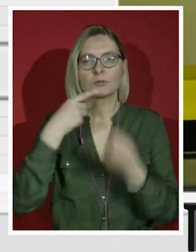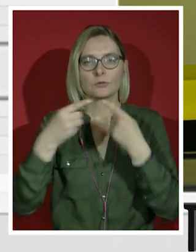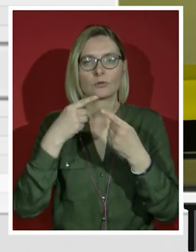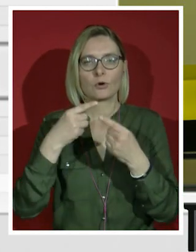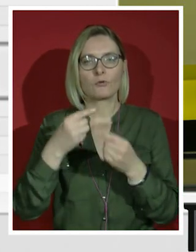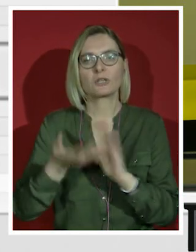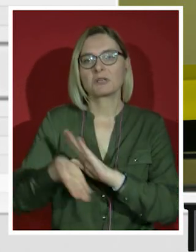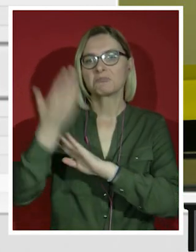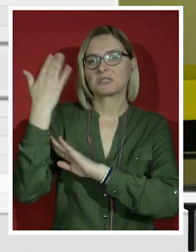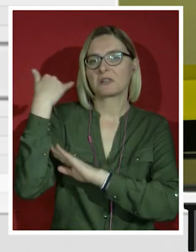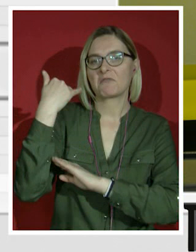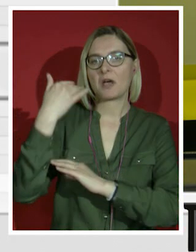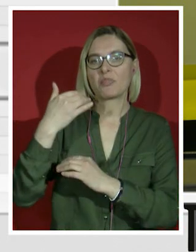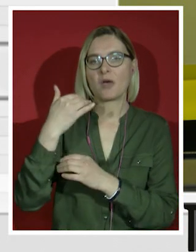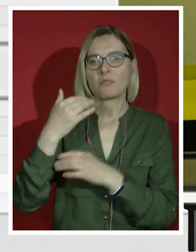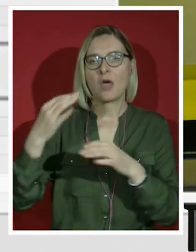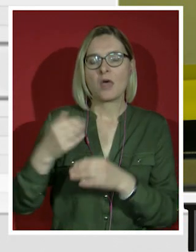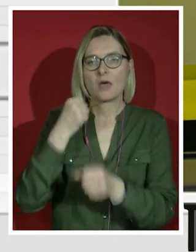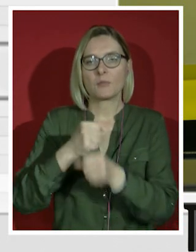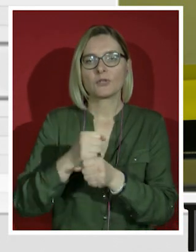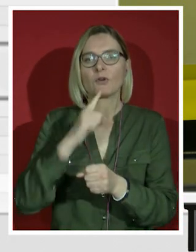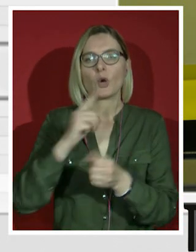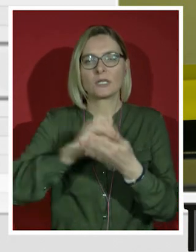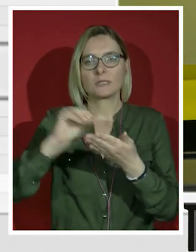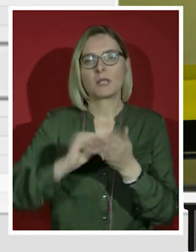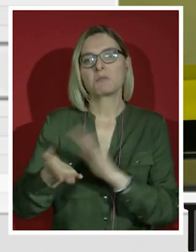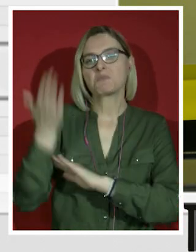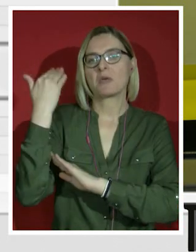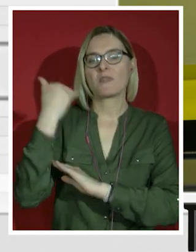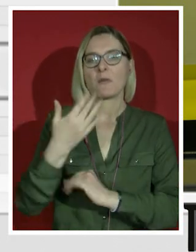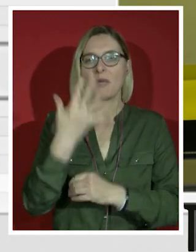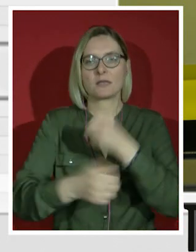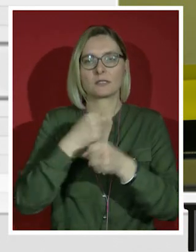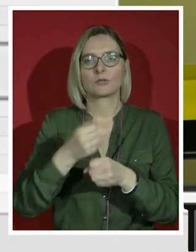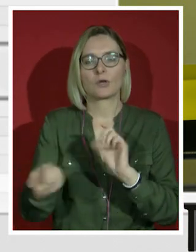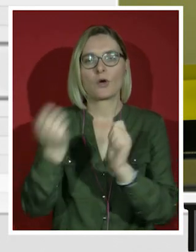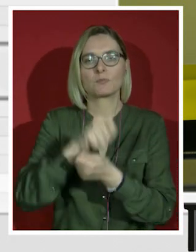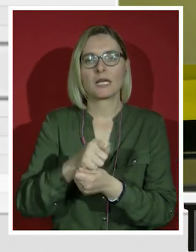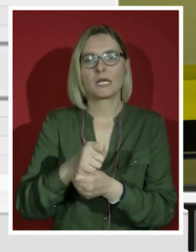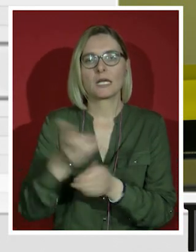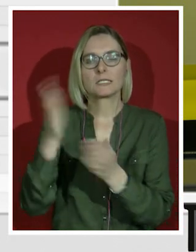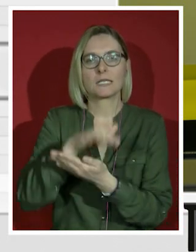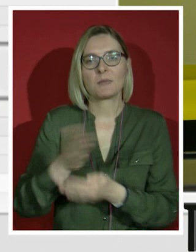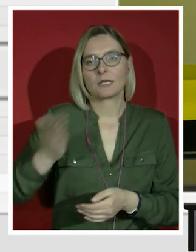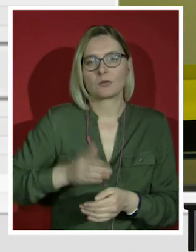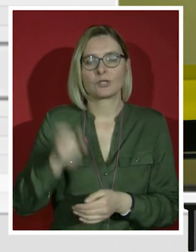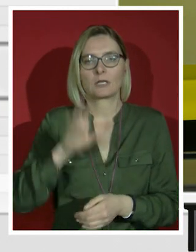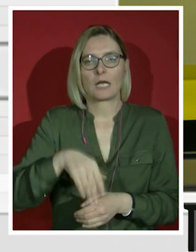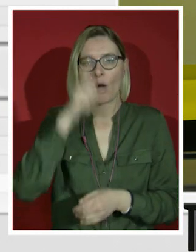на настаните кои ги одбележа изминатите 50 на години, обраќање на заменик градоначалникот на Општина